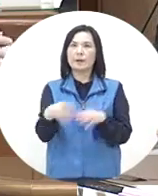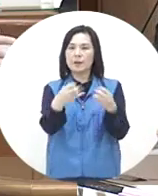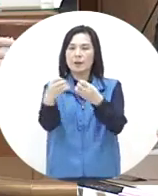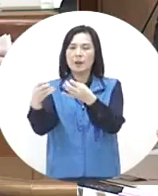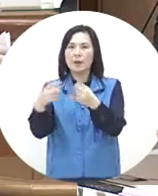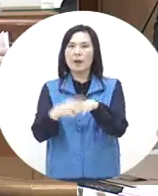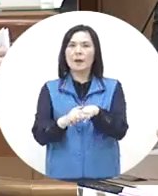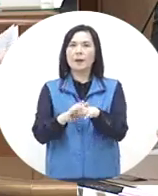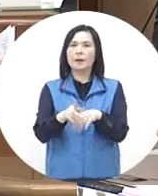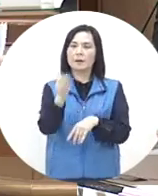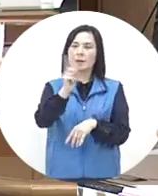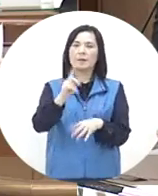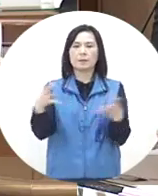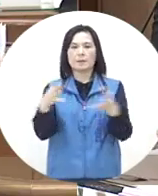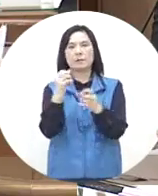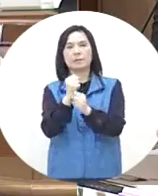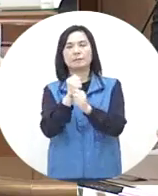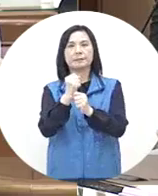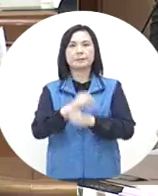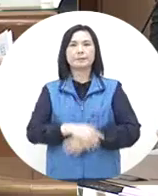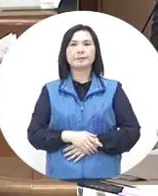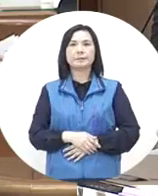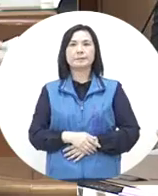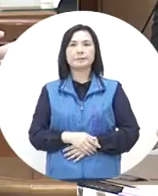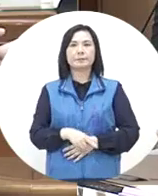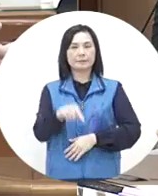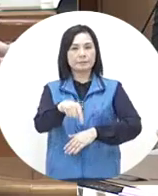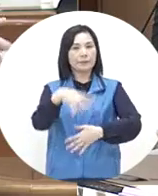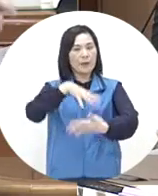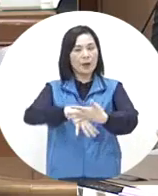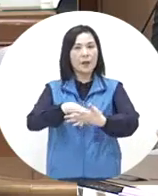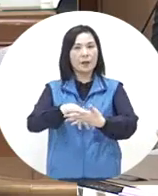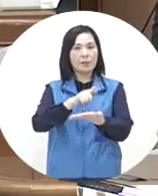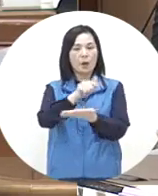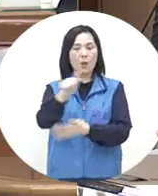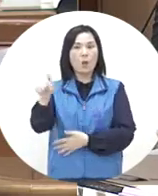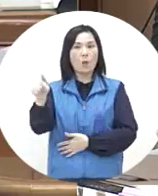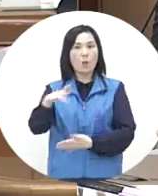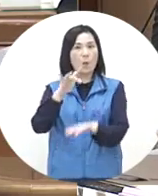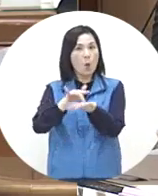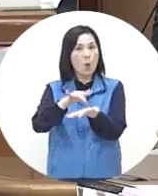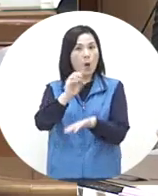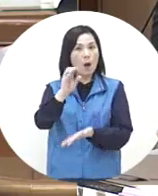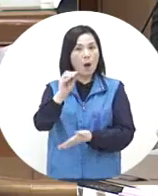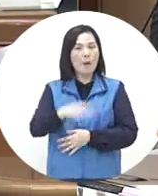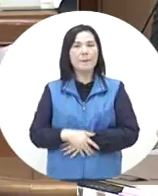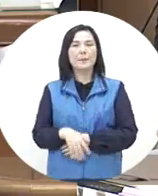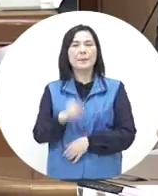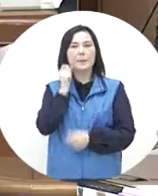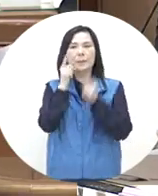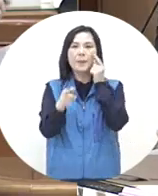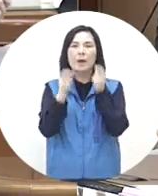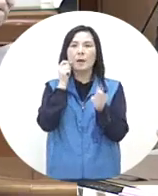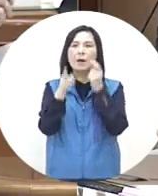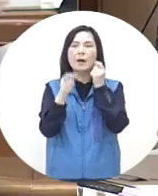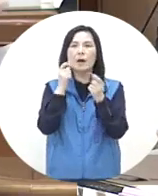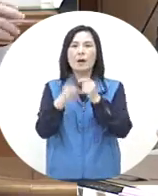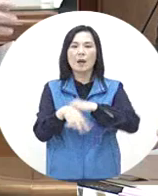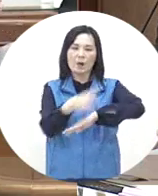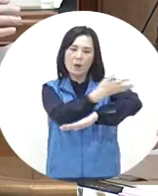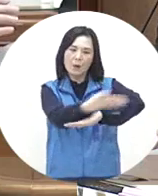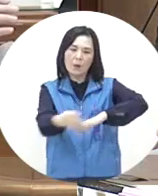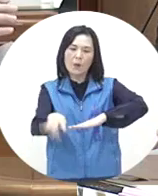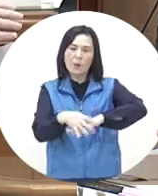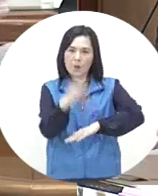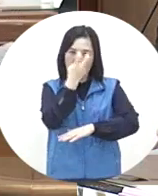么合作部分。 那它里面的物质到底？有没有毒的成分？ 这个每个月我们都会去做这个核酸的监测，也会做